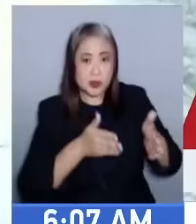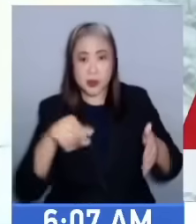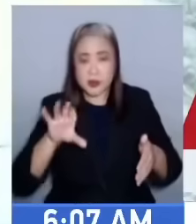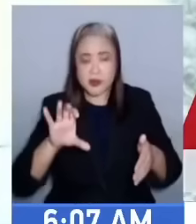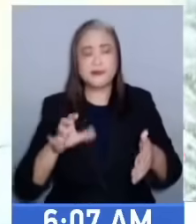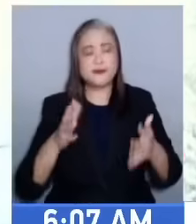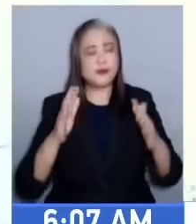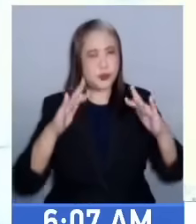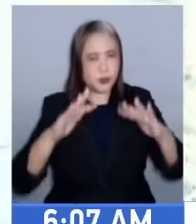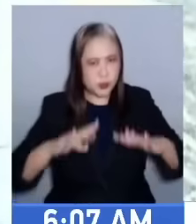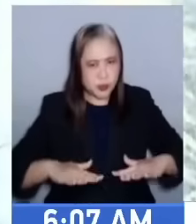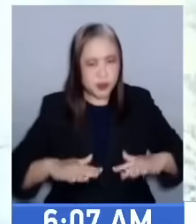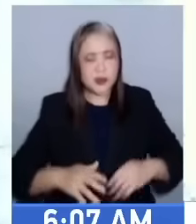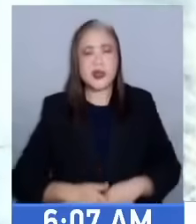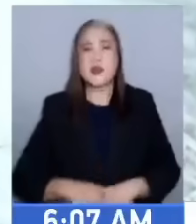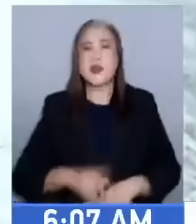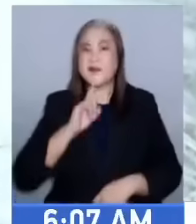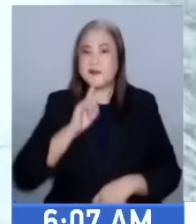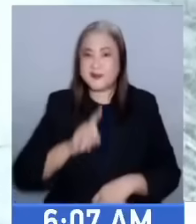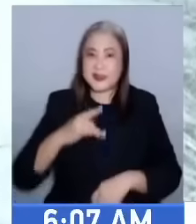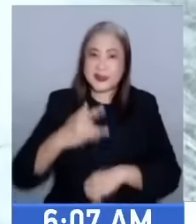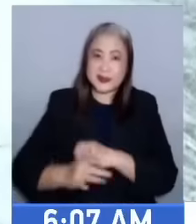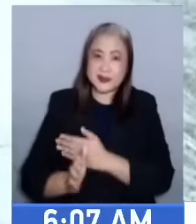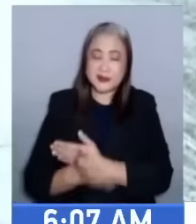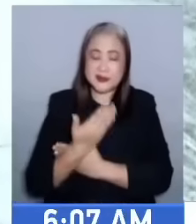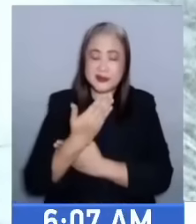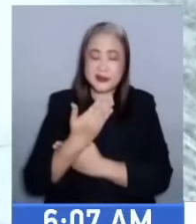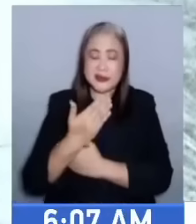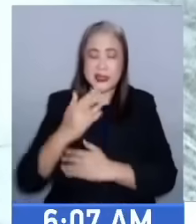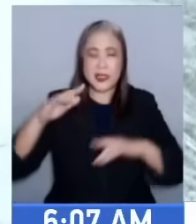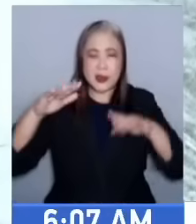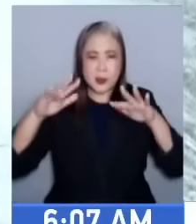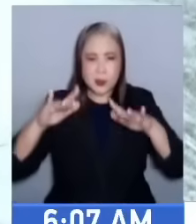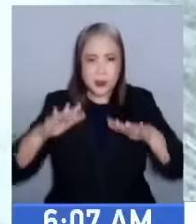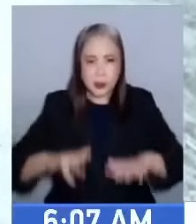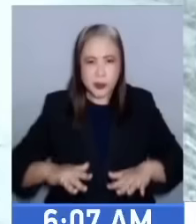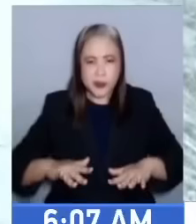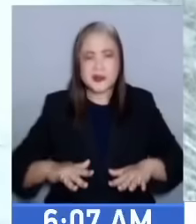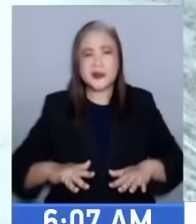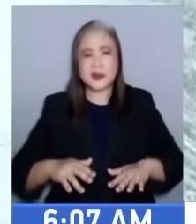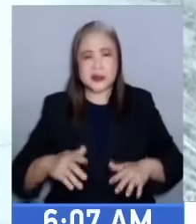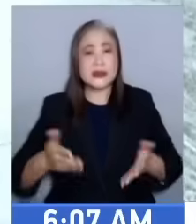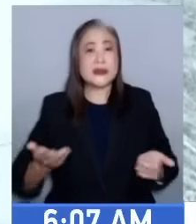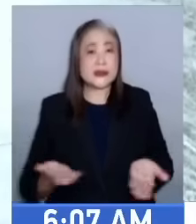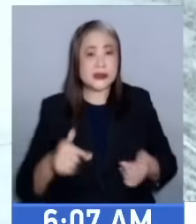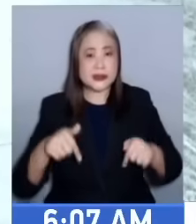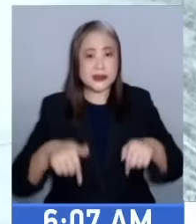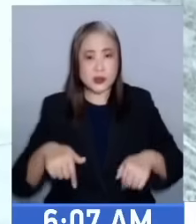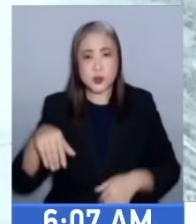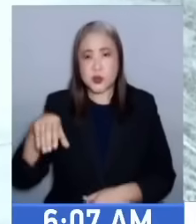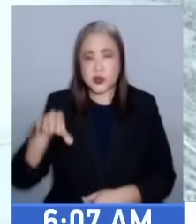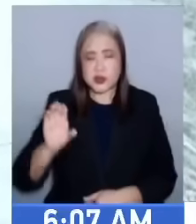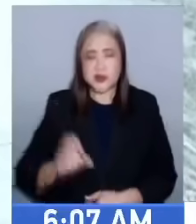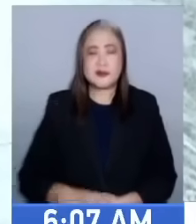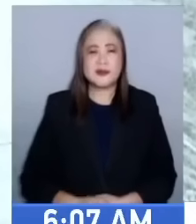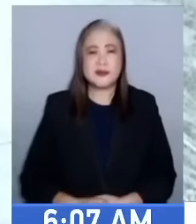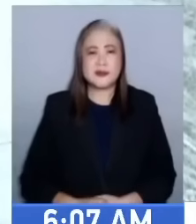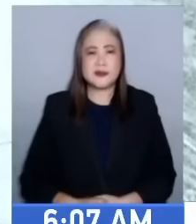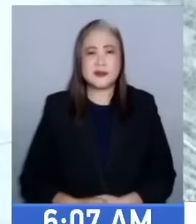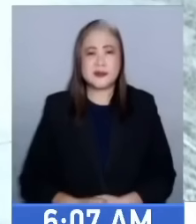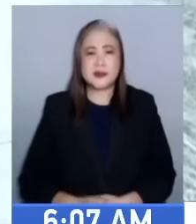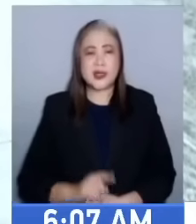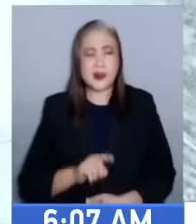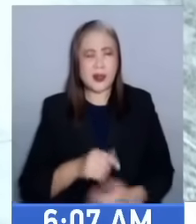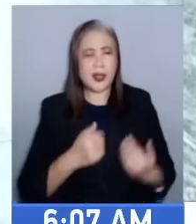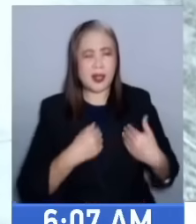madaling araw bago tuluyang humupa ang baha sa ilang kalsada dito sa lungsod ang iniwan po niyan Ay makapal na putik at mga basura